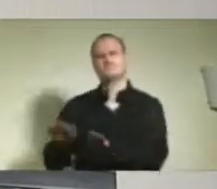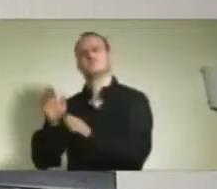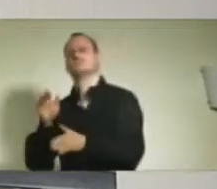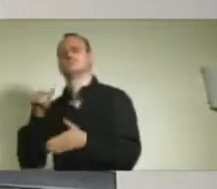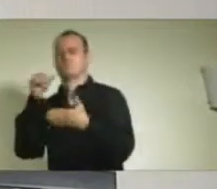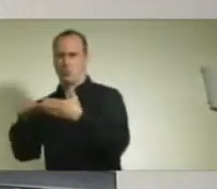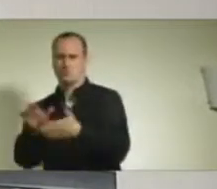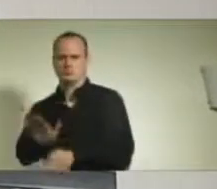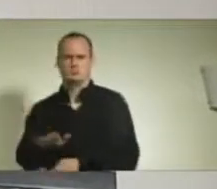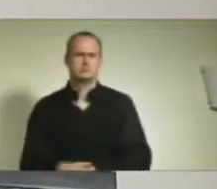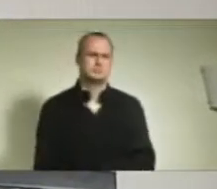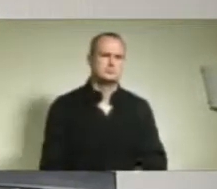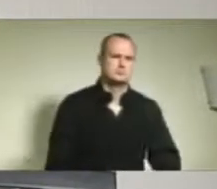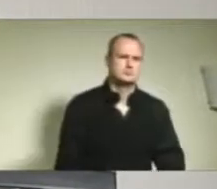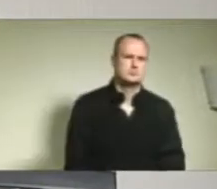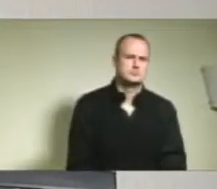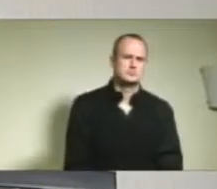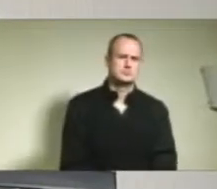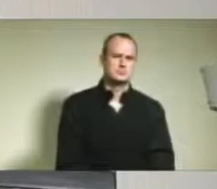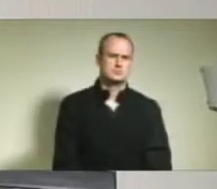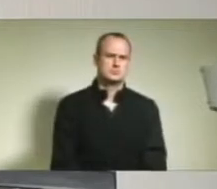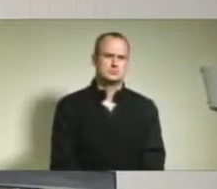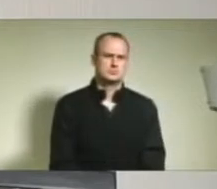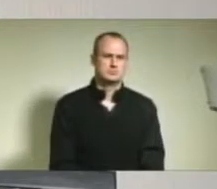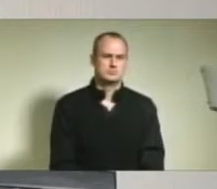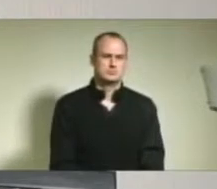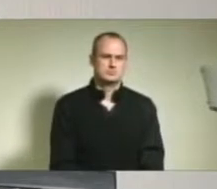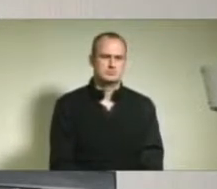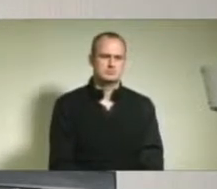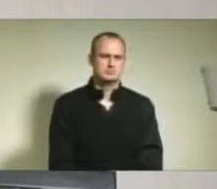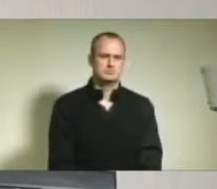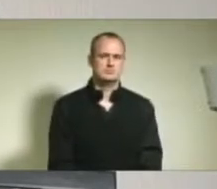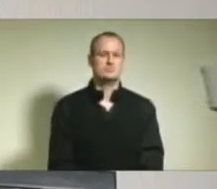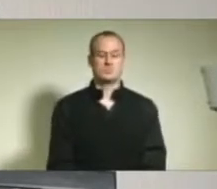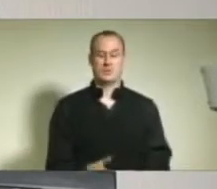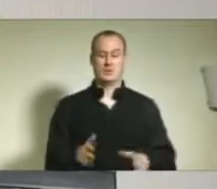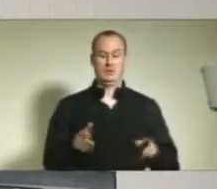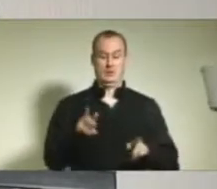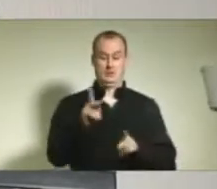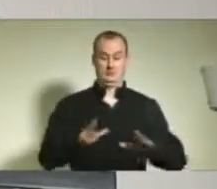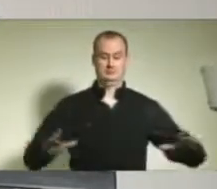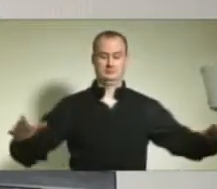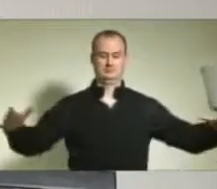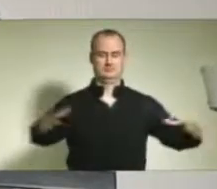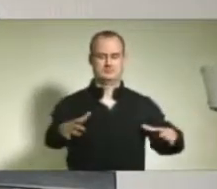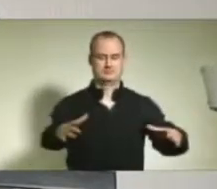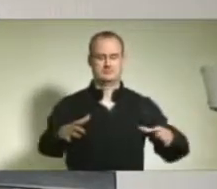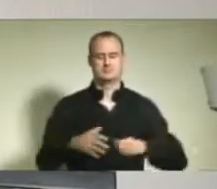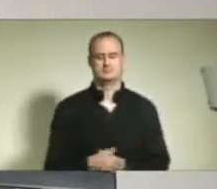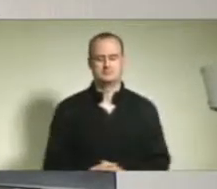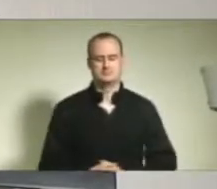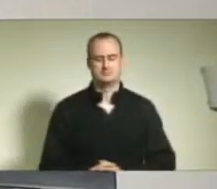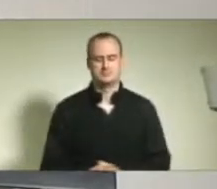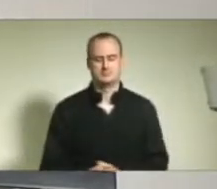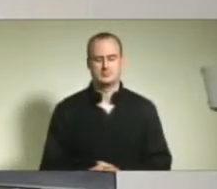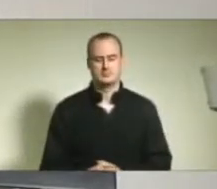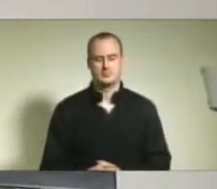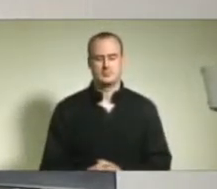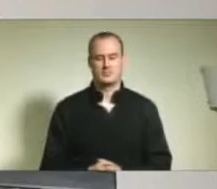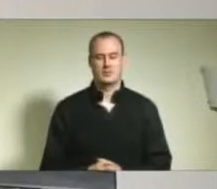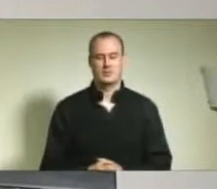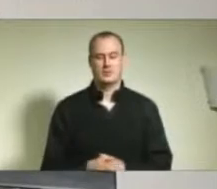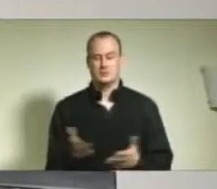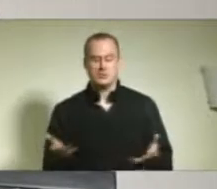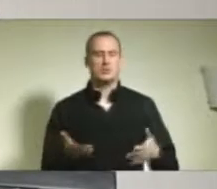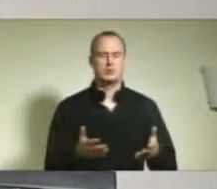en 20 ans, tout ce petit monde-là a beaucoup travaillé. Ils sont adaptés à cette nouvelle organisation de la